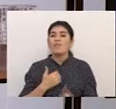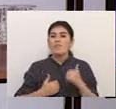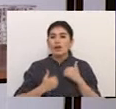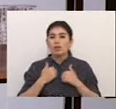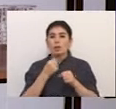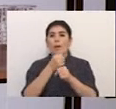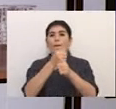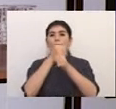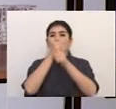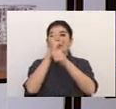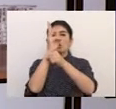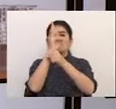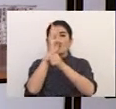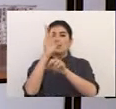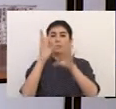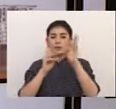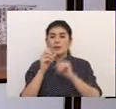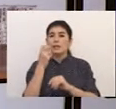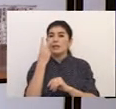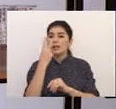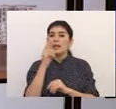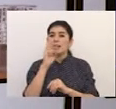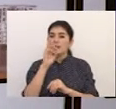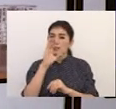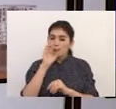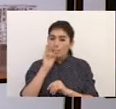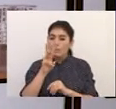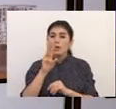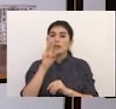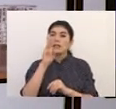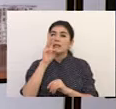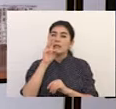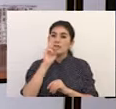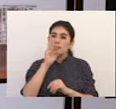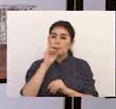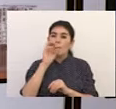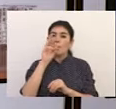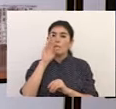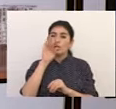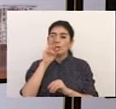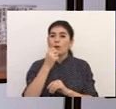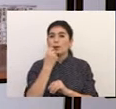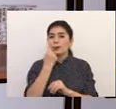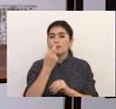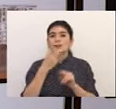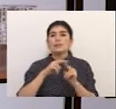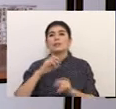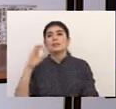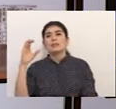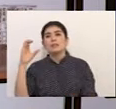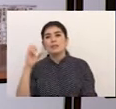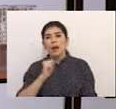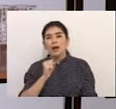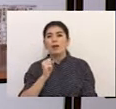mash'alimizsan. Ushbu gapda ham ikkita kesim bor, lekin kesimlik miqdori bitta. U ham bo'lsa, san